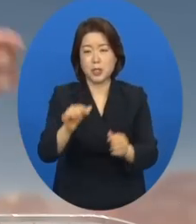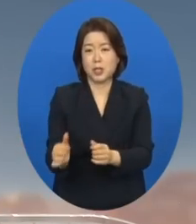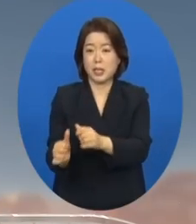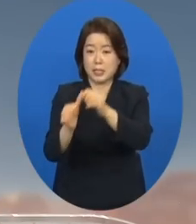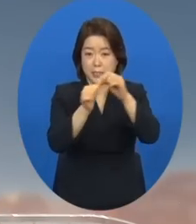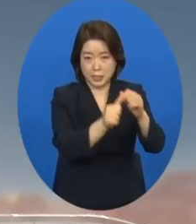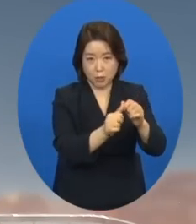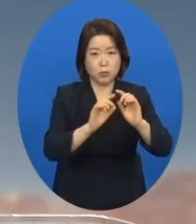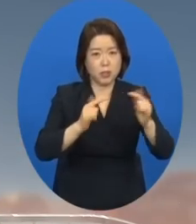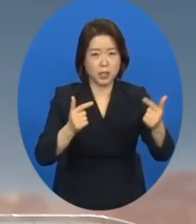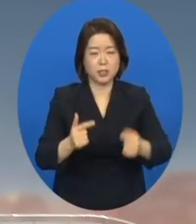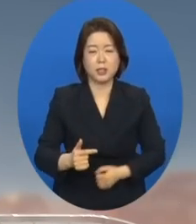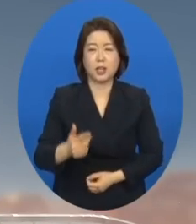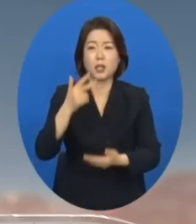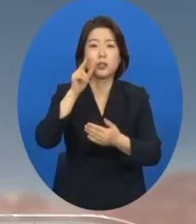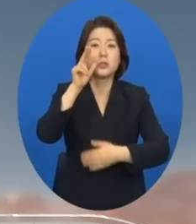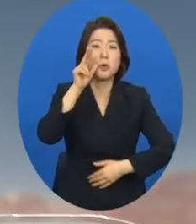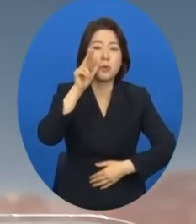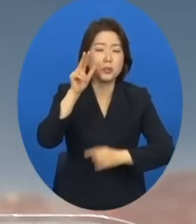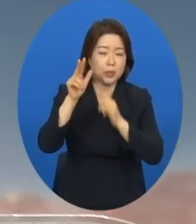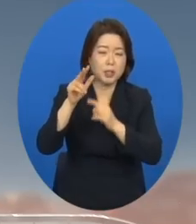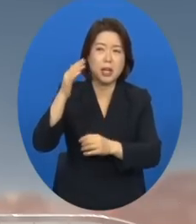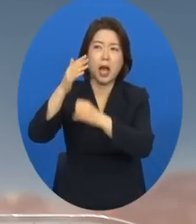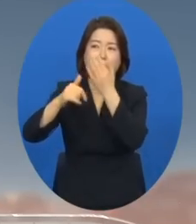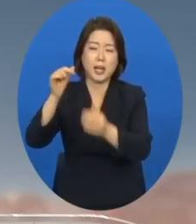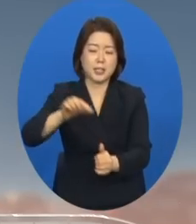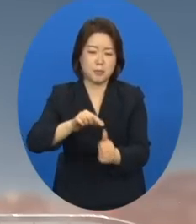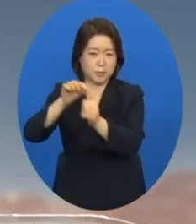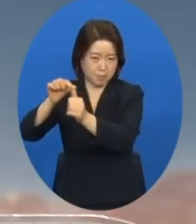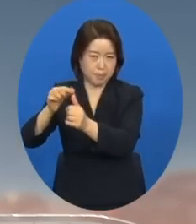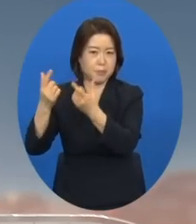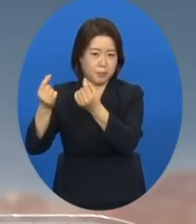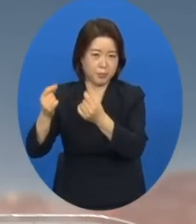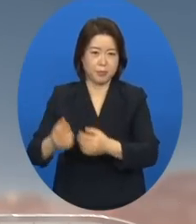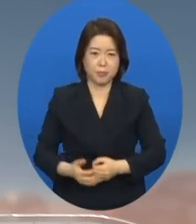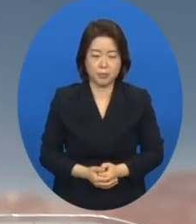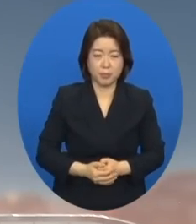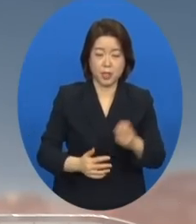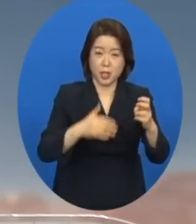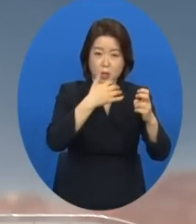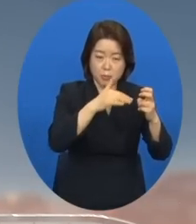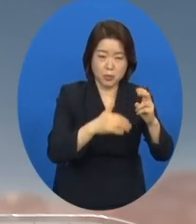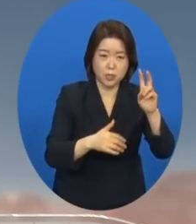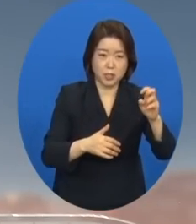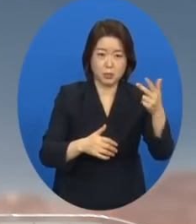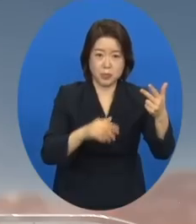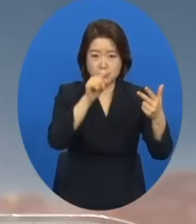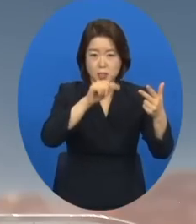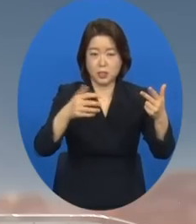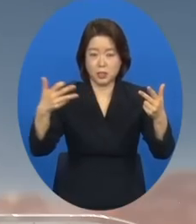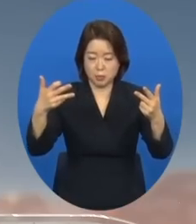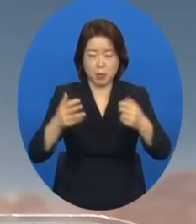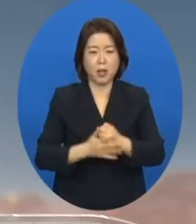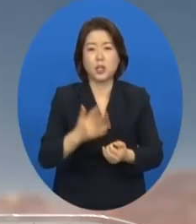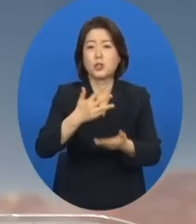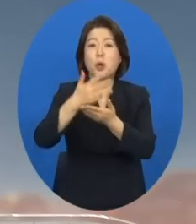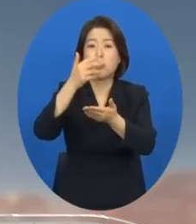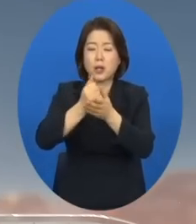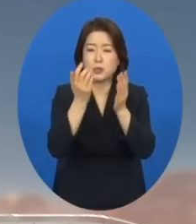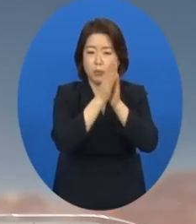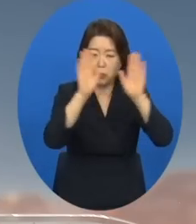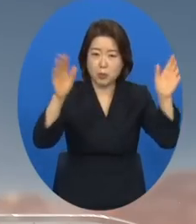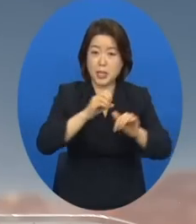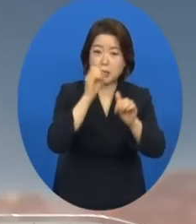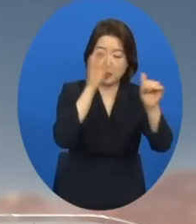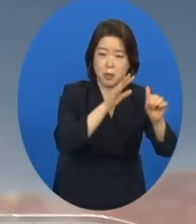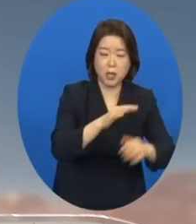아니라 여호수는 하나님이 세우셨어요 자 민수기 27장 18절에 여호와께서 모세에게 이르시되 눈의 아들 여호수아는 그 안에